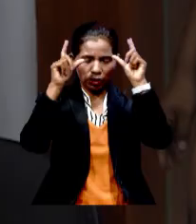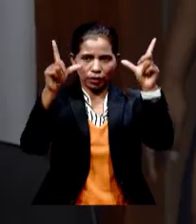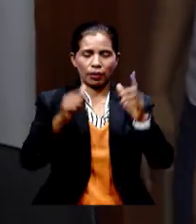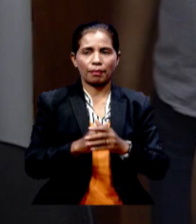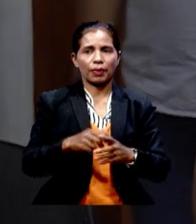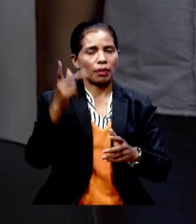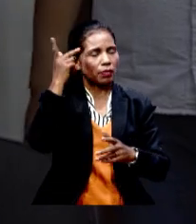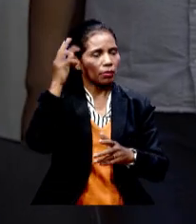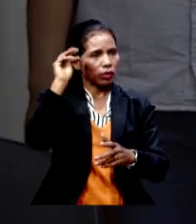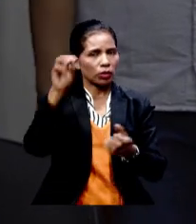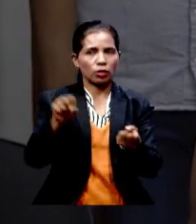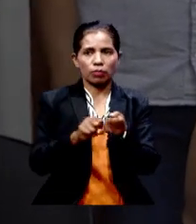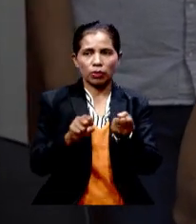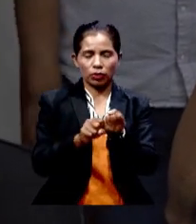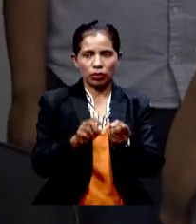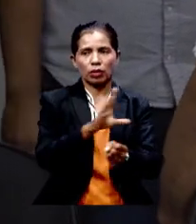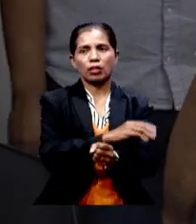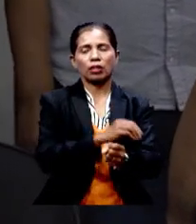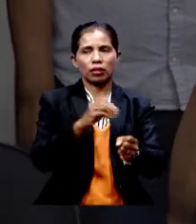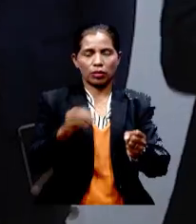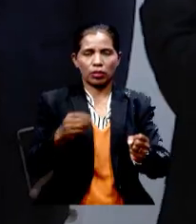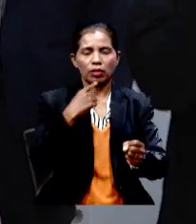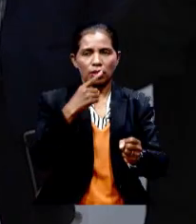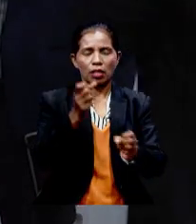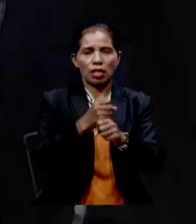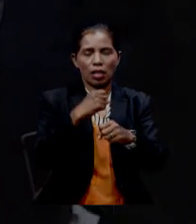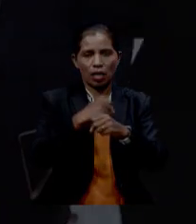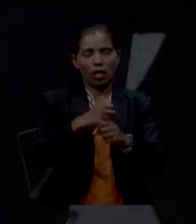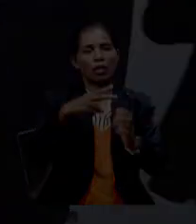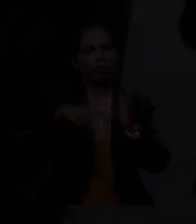Primeiro-Ministro apoia Tebes produção filme referen. Aderto Ximenes, Jemen.